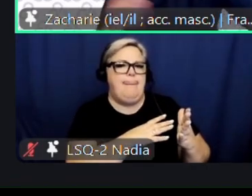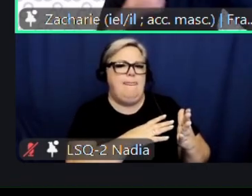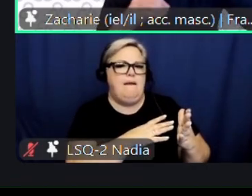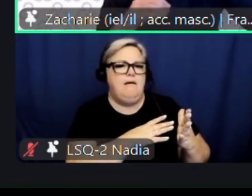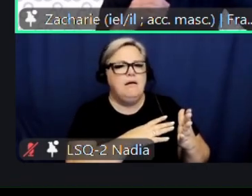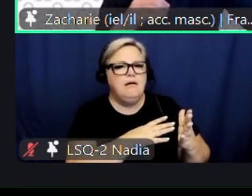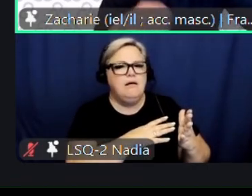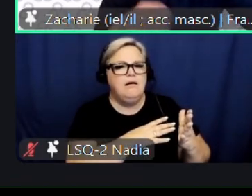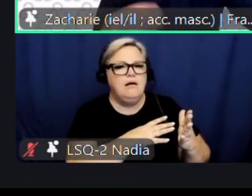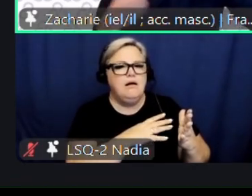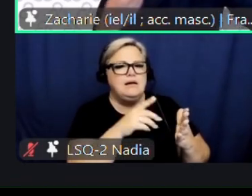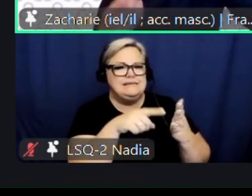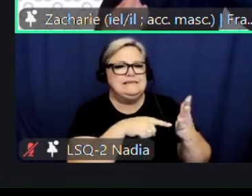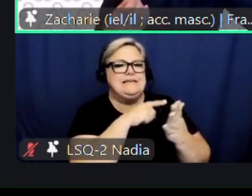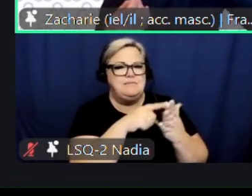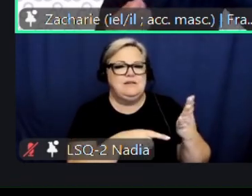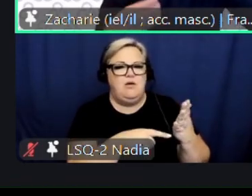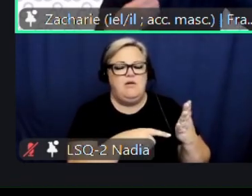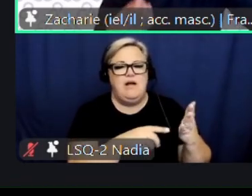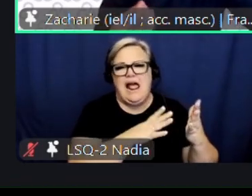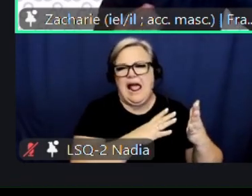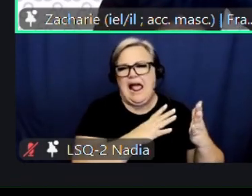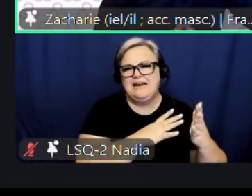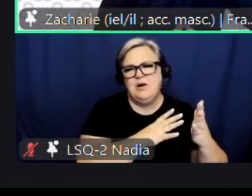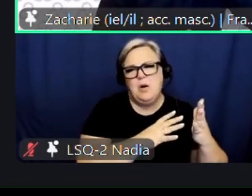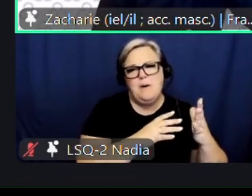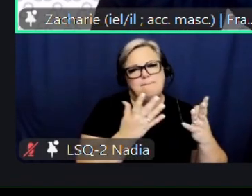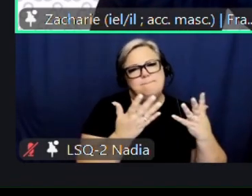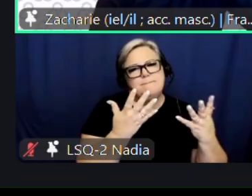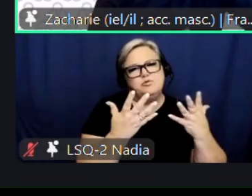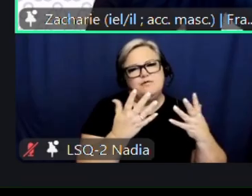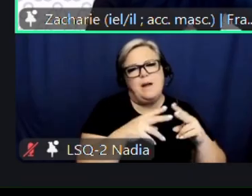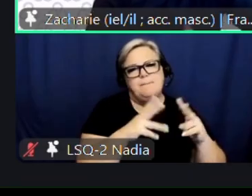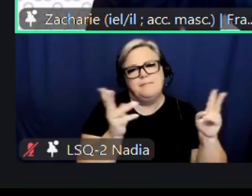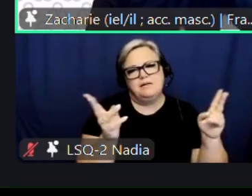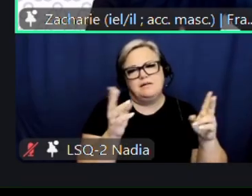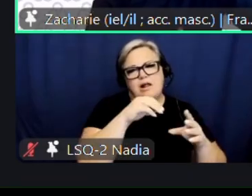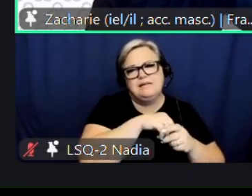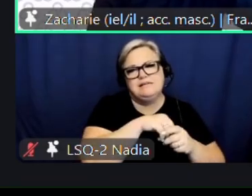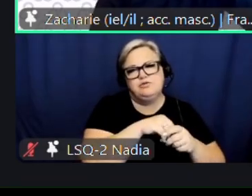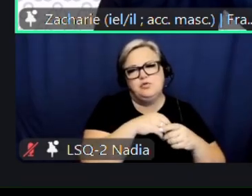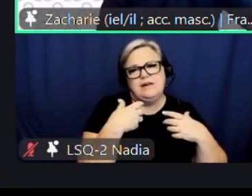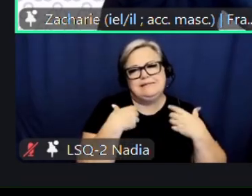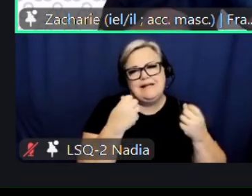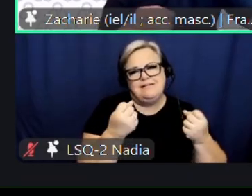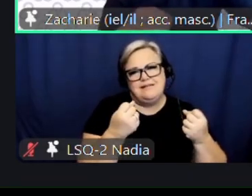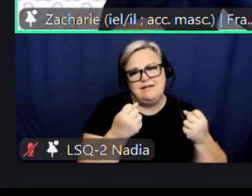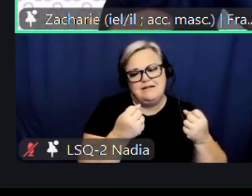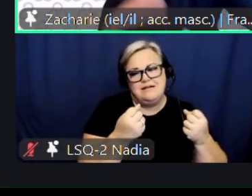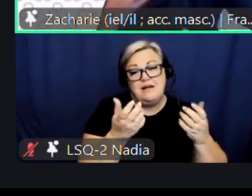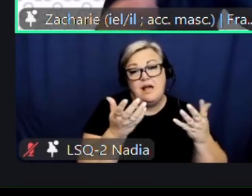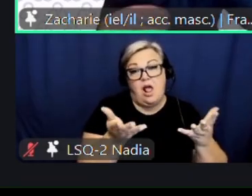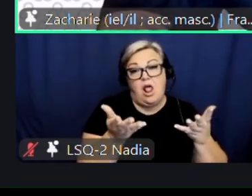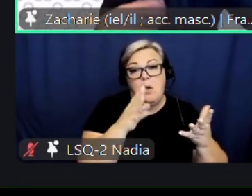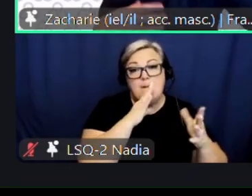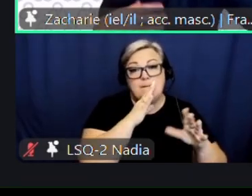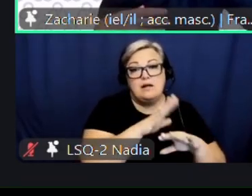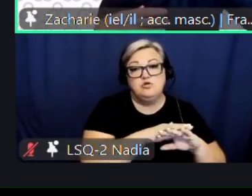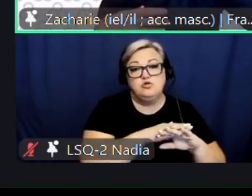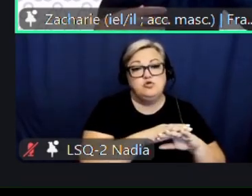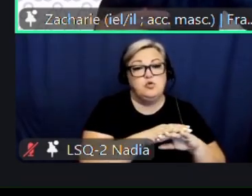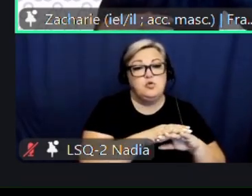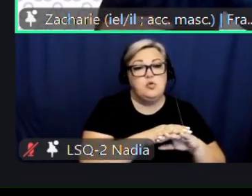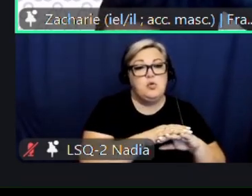2SLGBTQIA+, dont les réalités sont particulièrement méconnues au sein du secteur de la santé. Aujourd'hui, on va parler d'enjeux